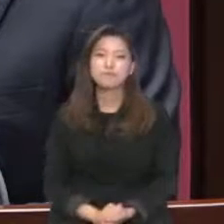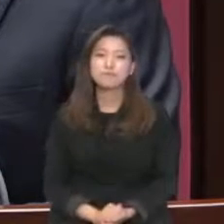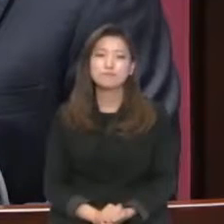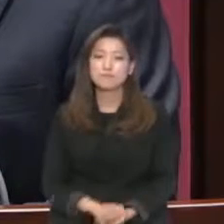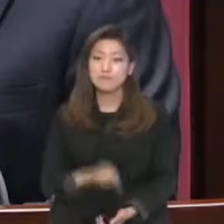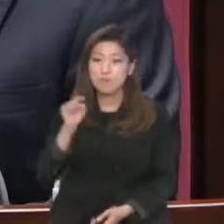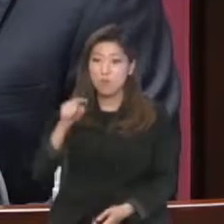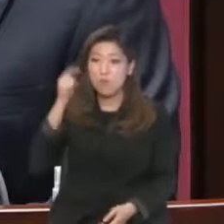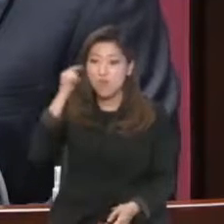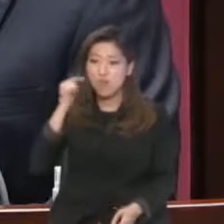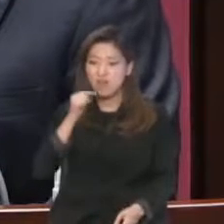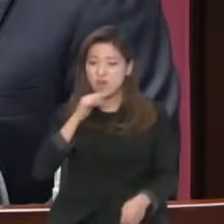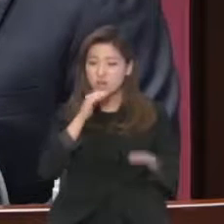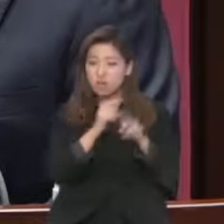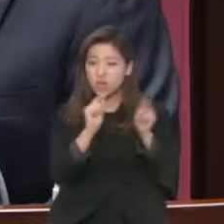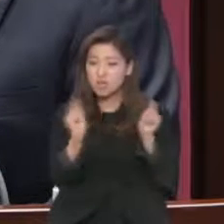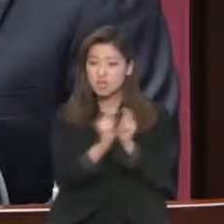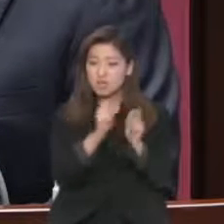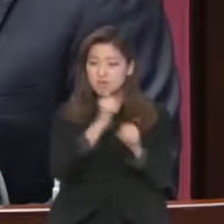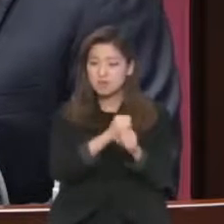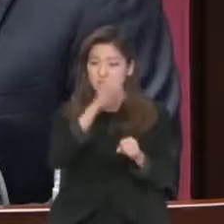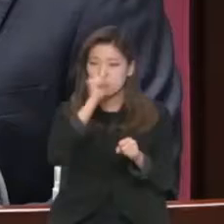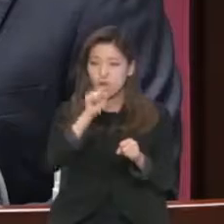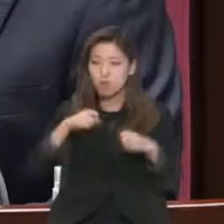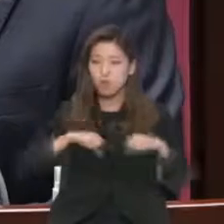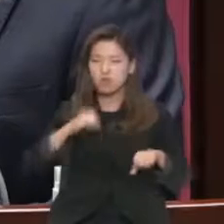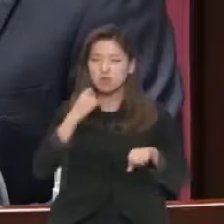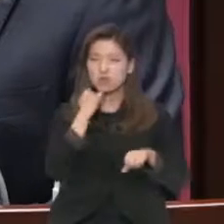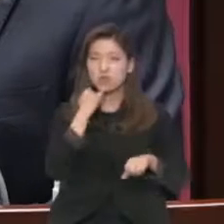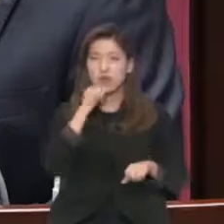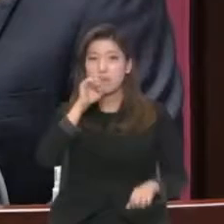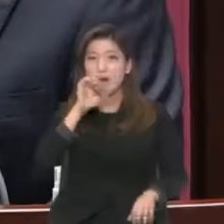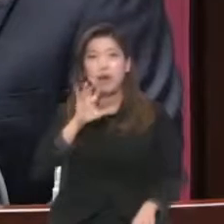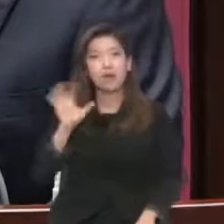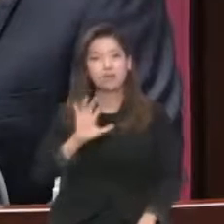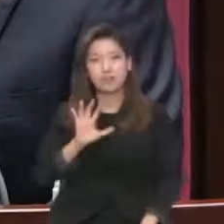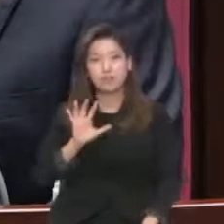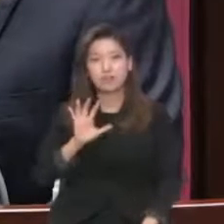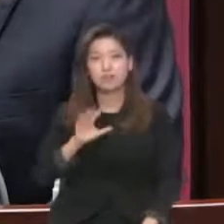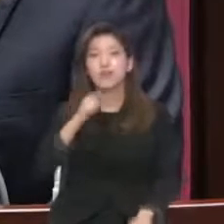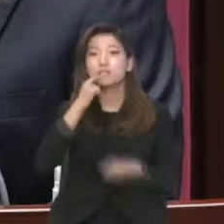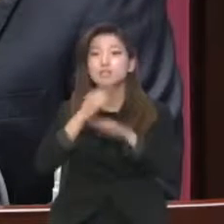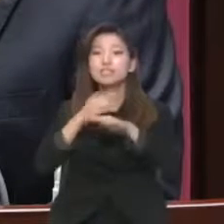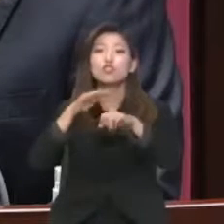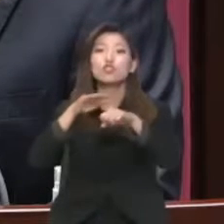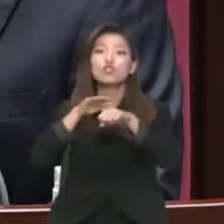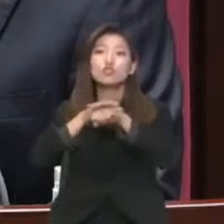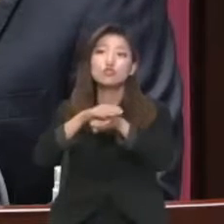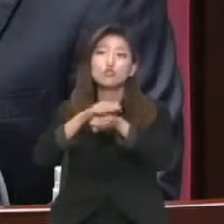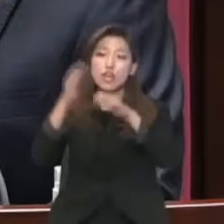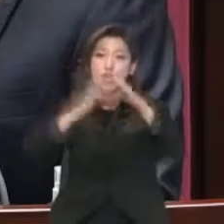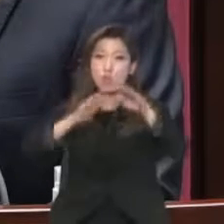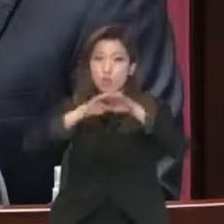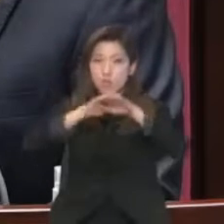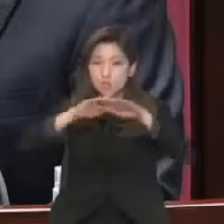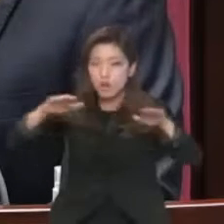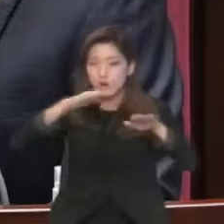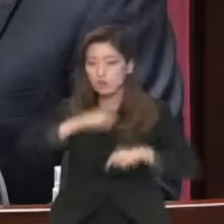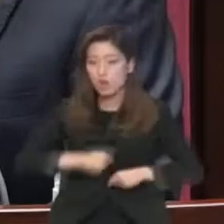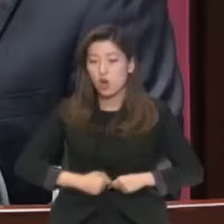평가할 문제가 아니라 기성세대들이 주목하고 그런 민주주의 속에서 형성돼 있는 공정과 정의의